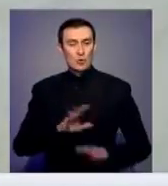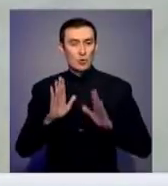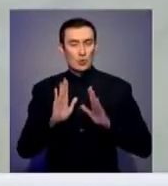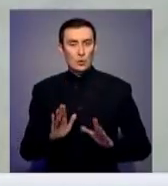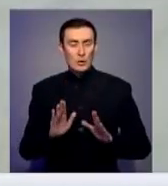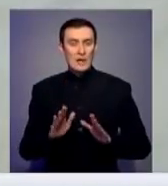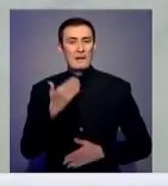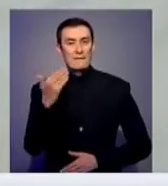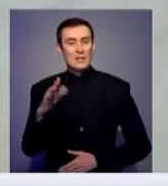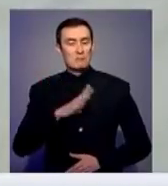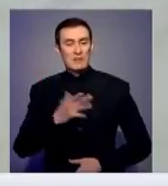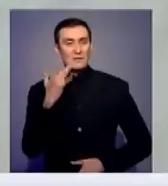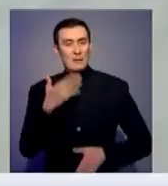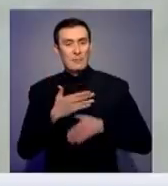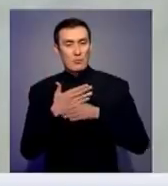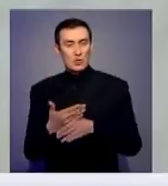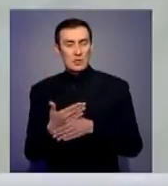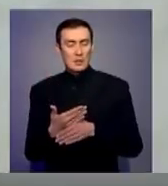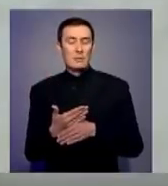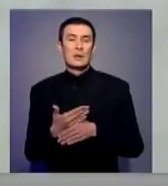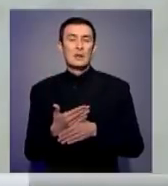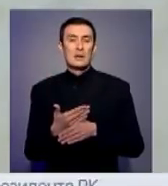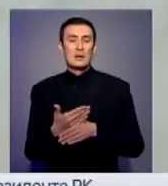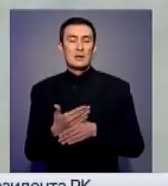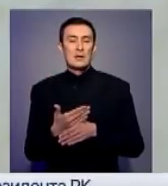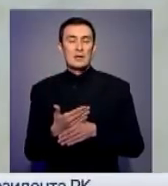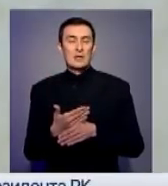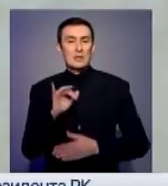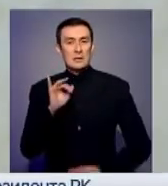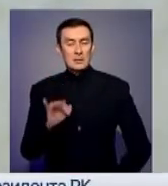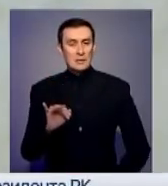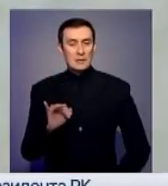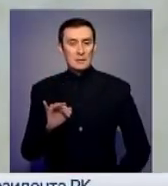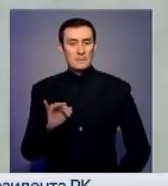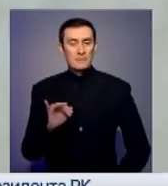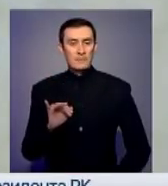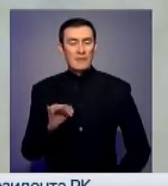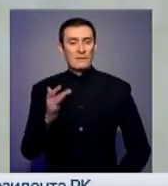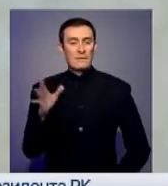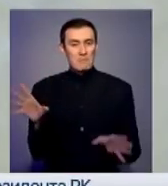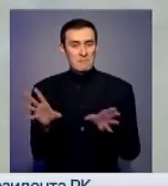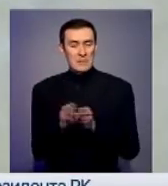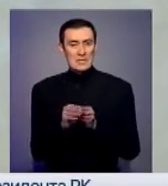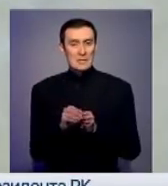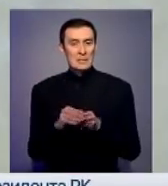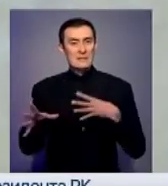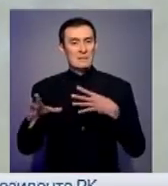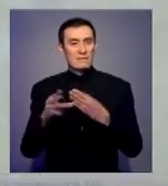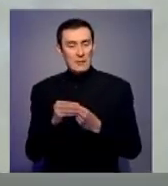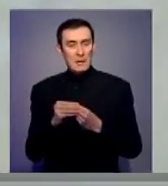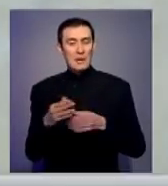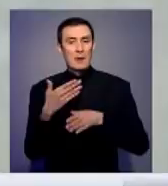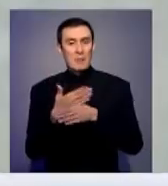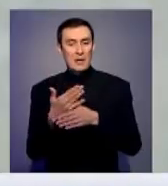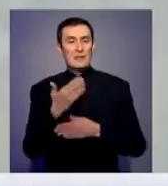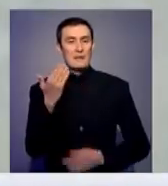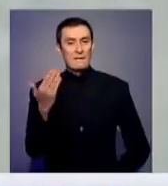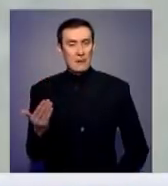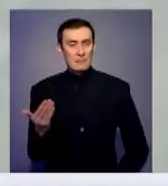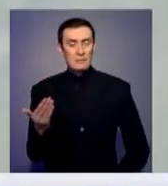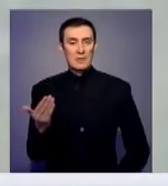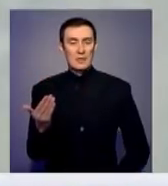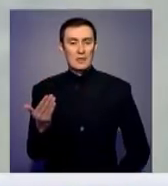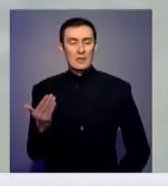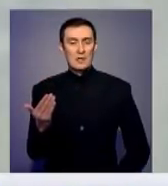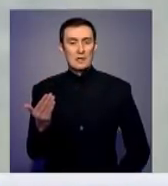именно быть вашим помощником, вашим соратником и вместе с вами помогать вам